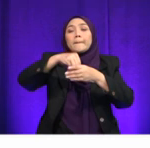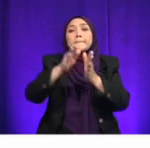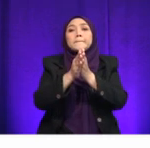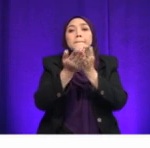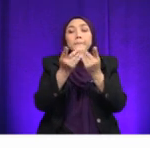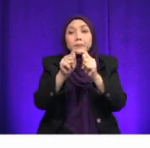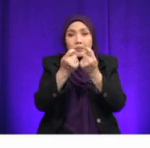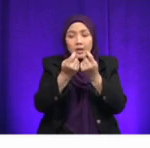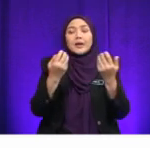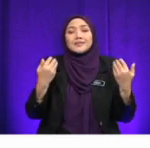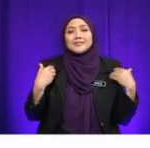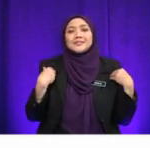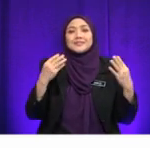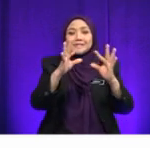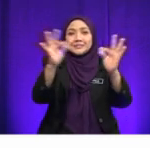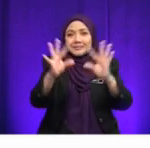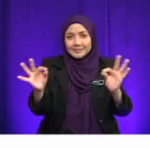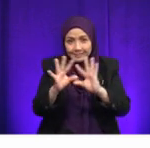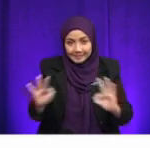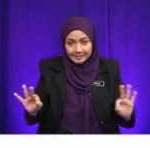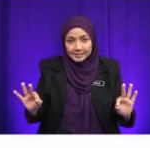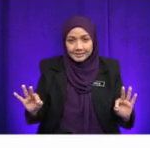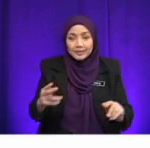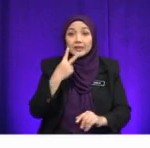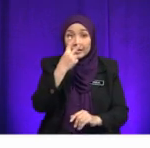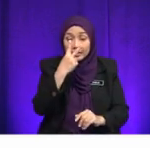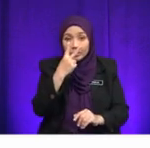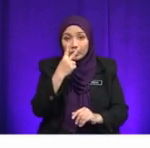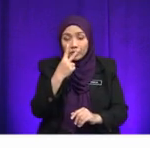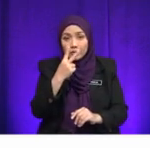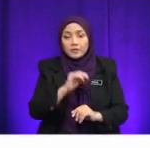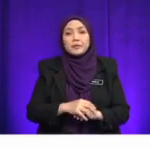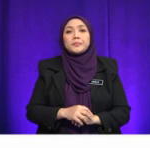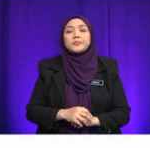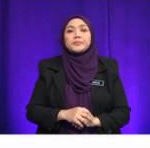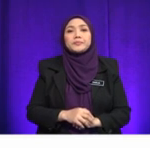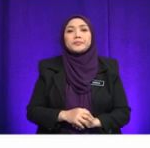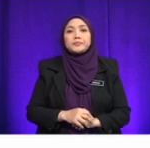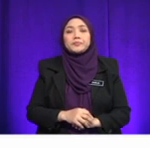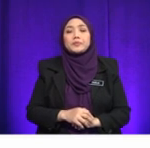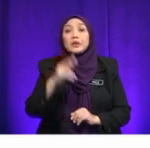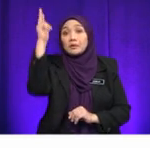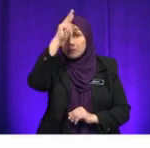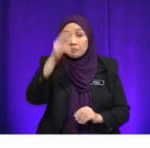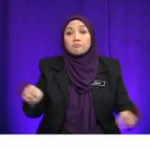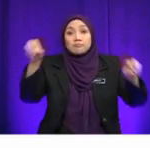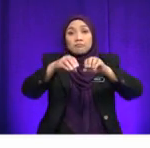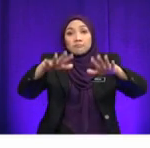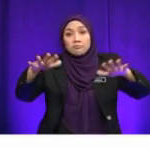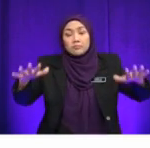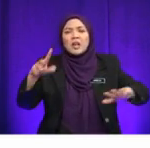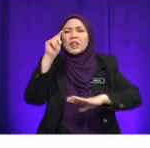juga murid-murid boleh dapat tiket ini kita lihat Salah satu artikel yang bertajuk kerajaan British